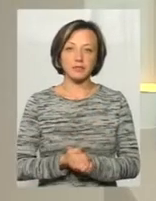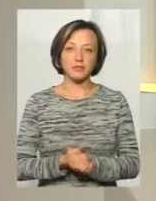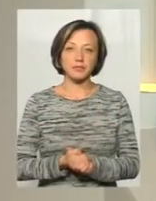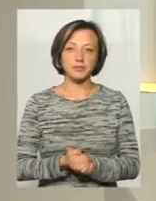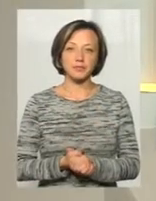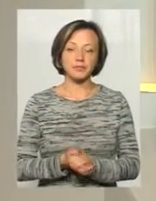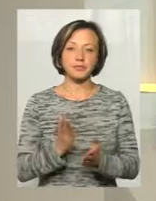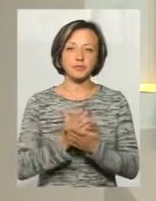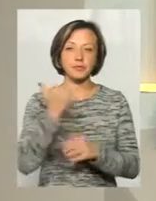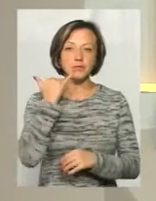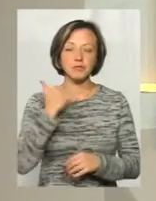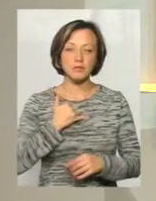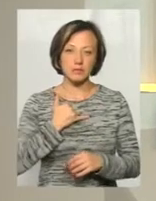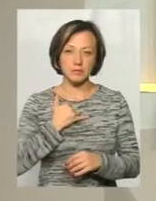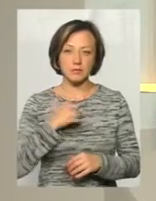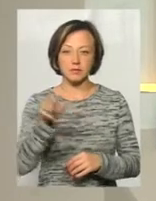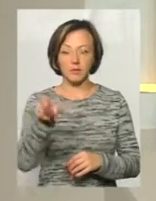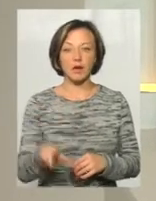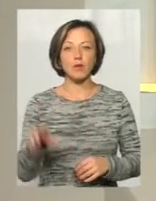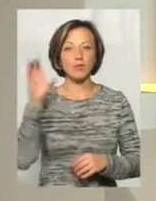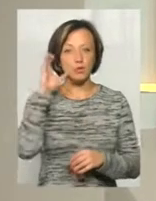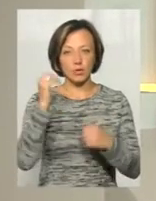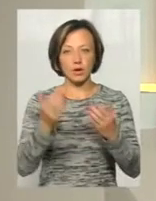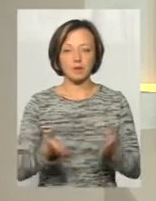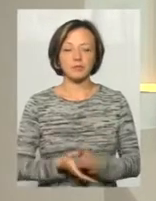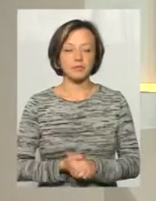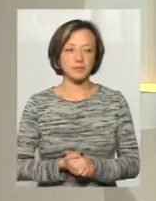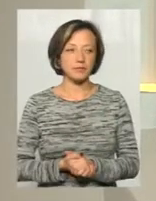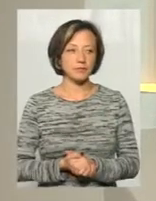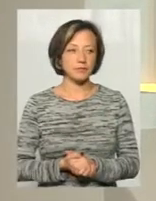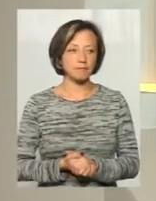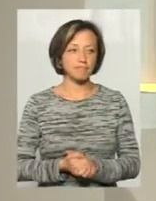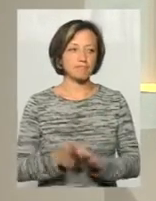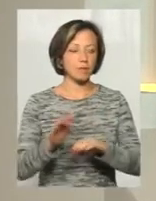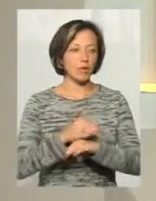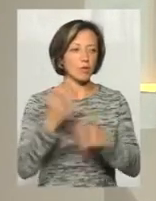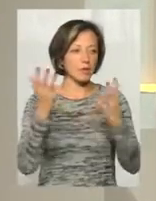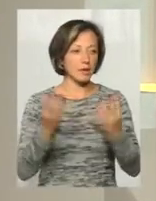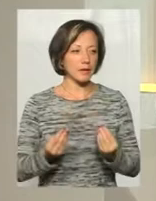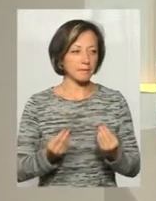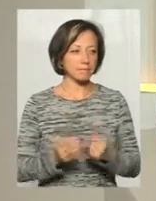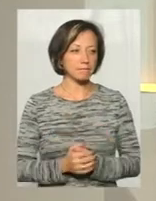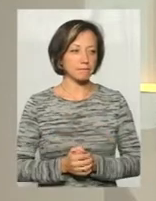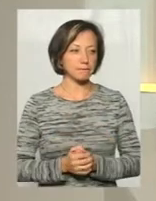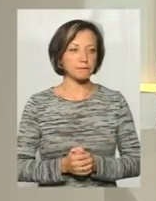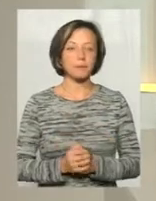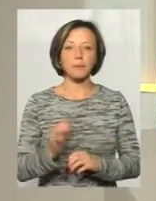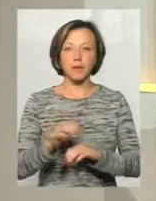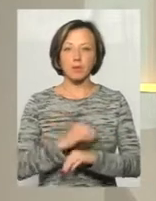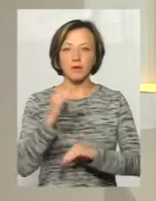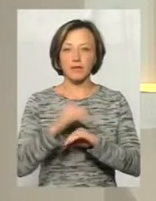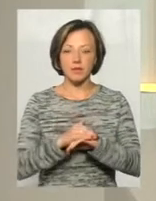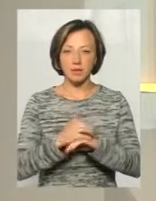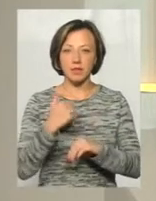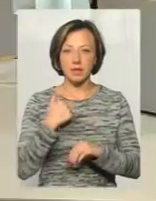є на прямому дзвінку глядач. Давайте почуємо його питання. Добрий вечір, ви в ефірі. Добрий вечір, мене звуть Алла Антонівна,